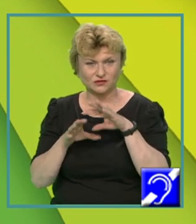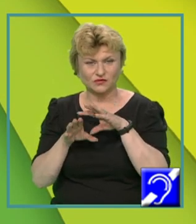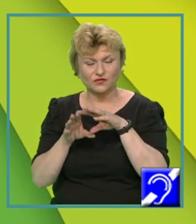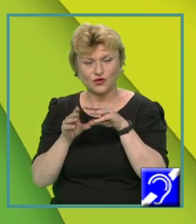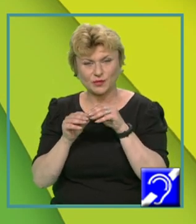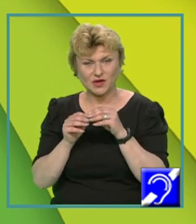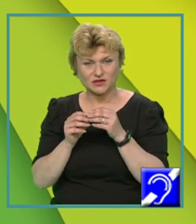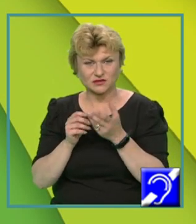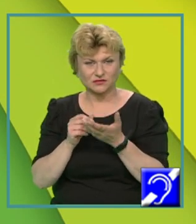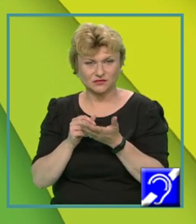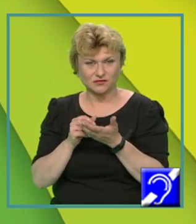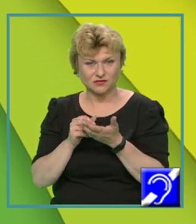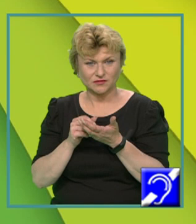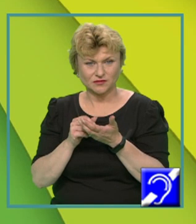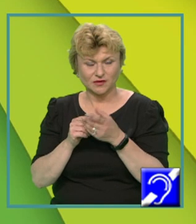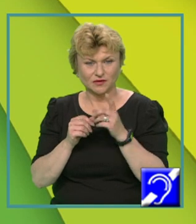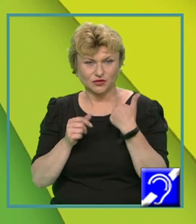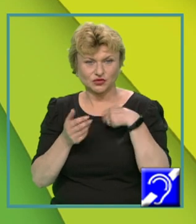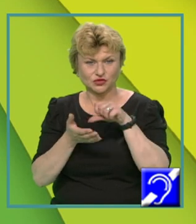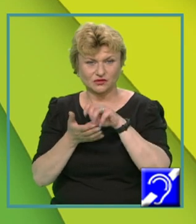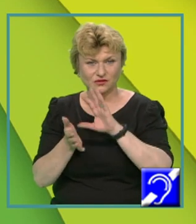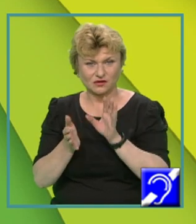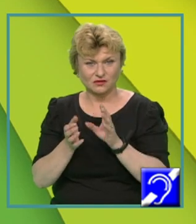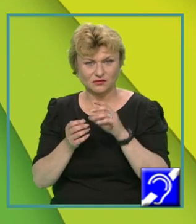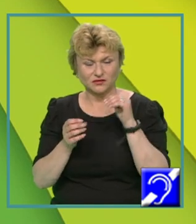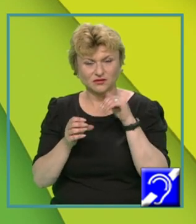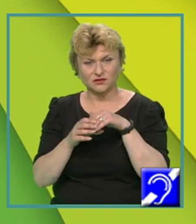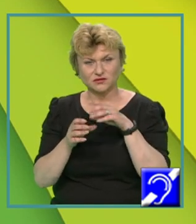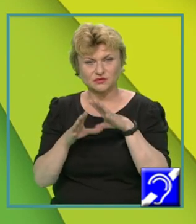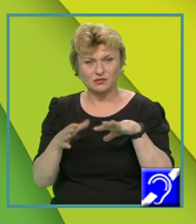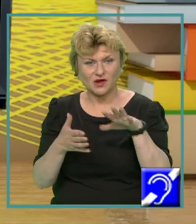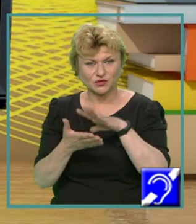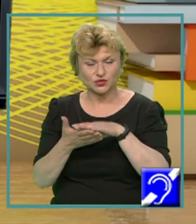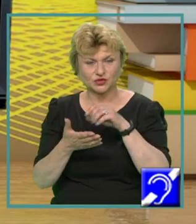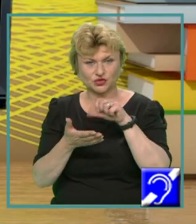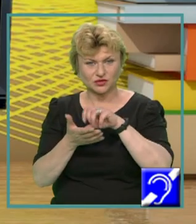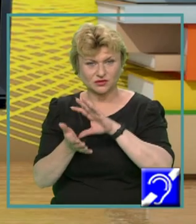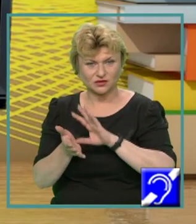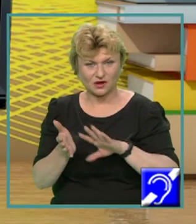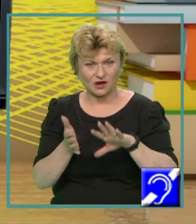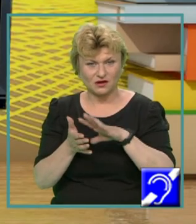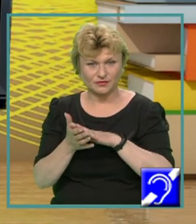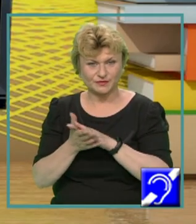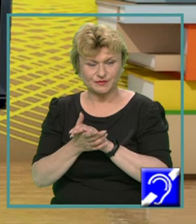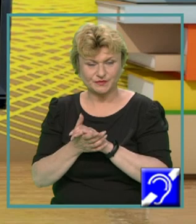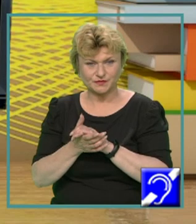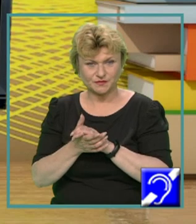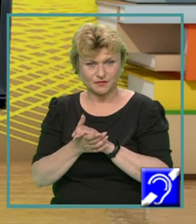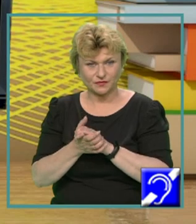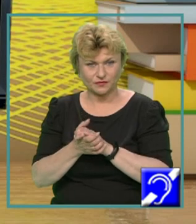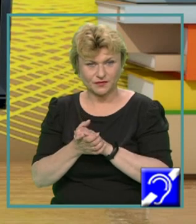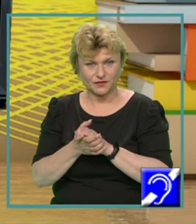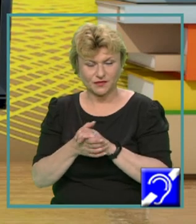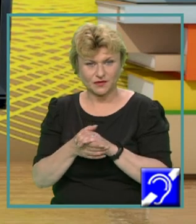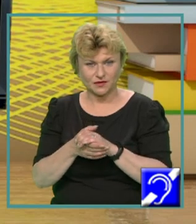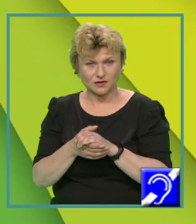acest gir post-central, în spatele șanțului central Rolando. La subiectul 3, partea